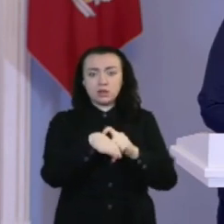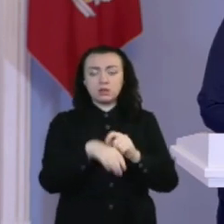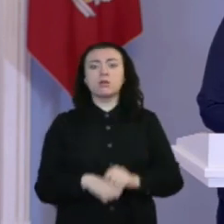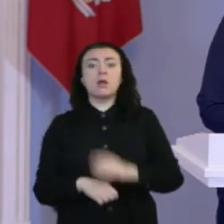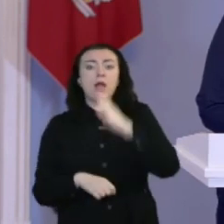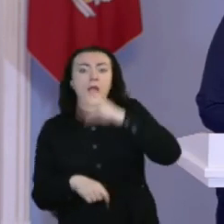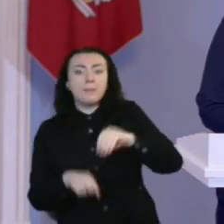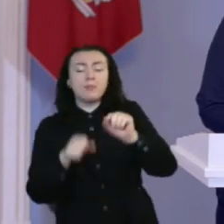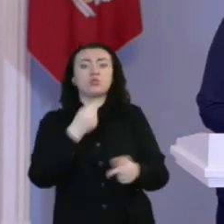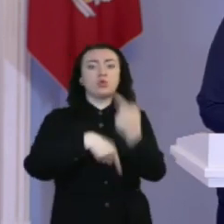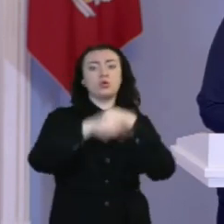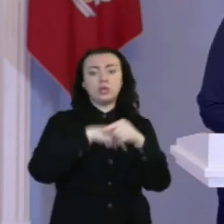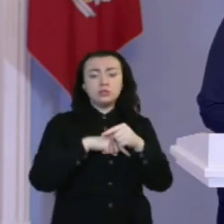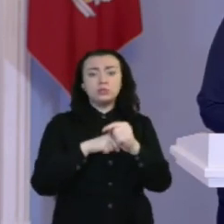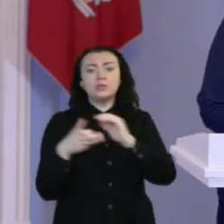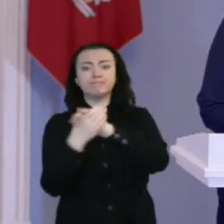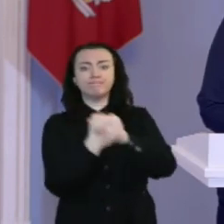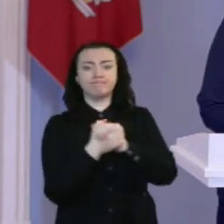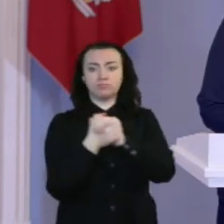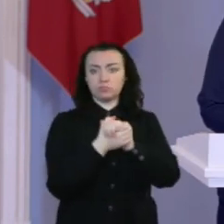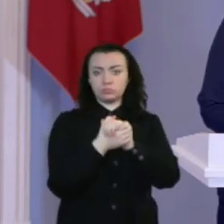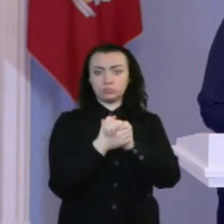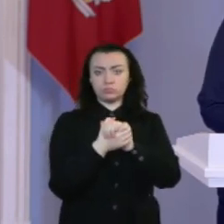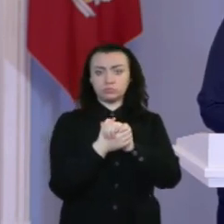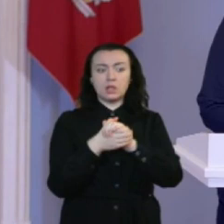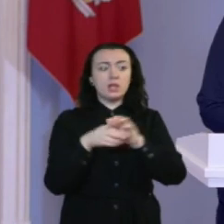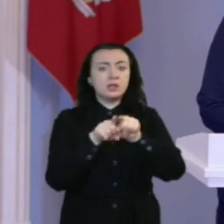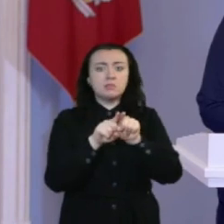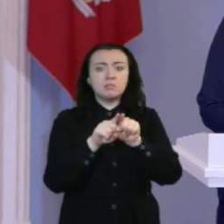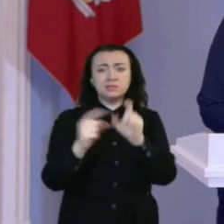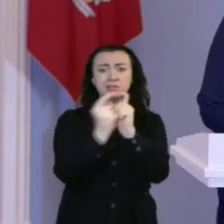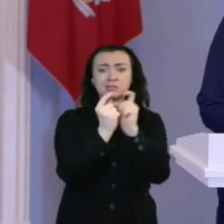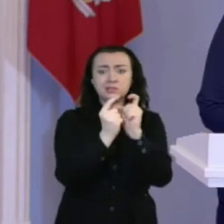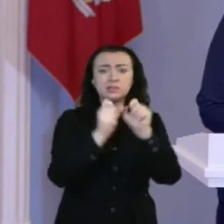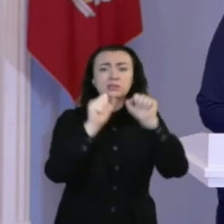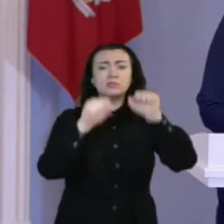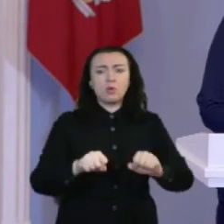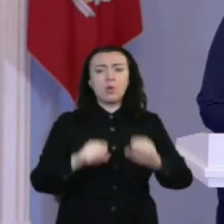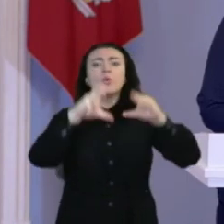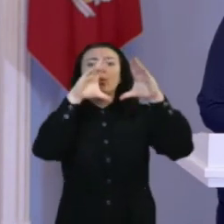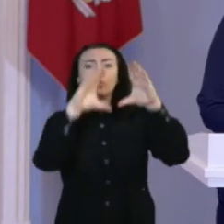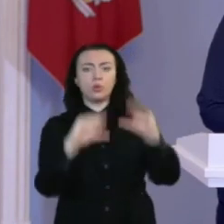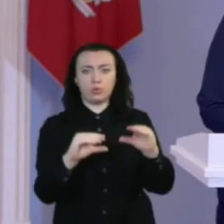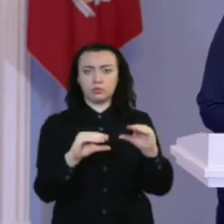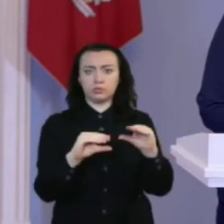Įmanoma grįžti prie taikos, išvengti daugybės nekaltų žmonių